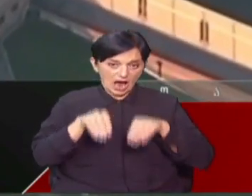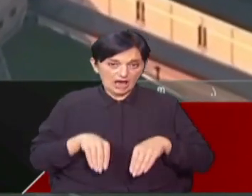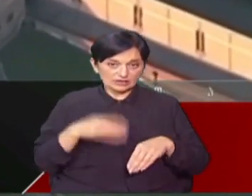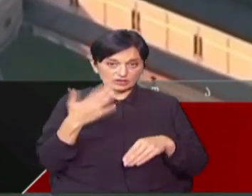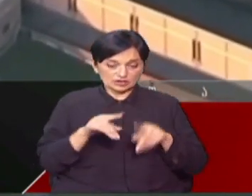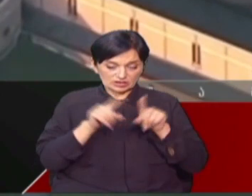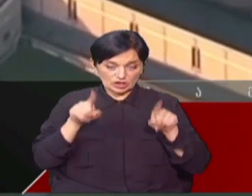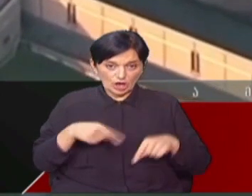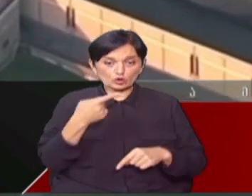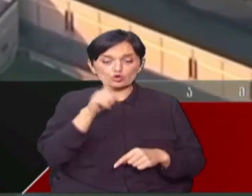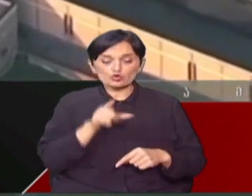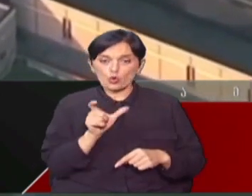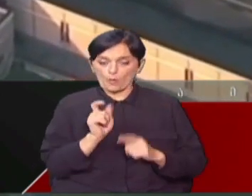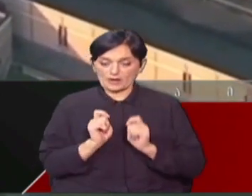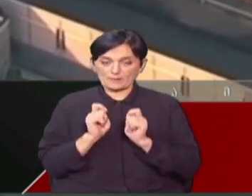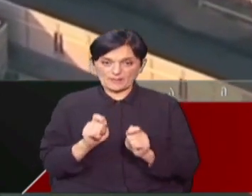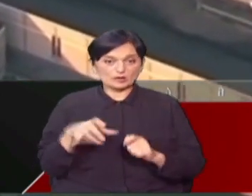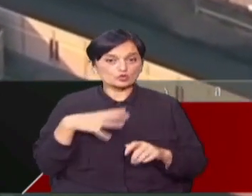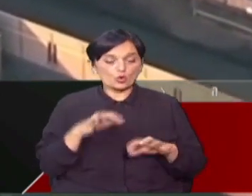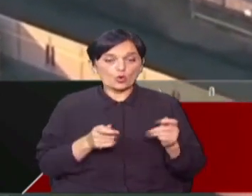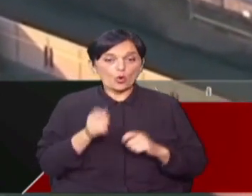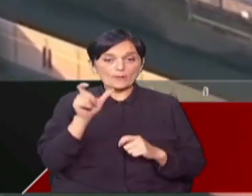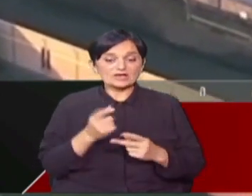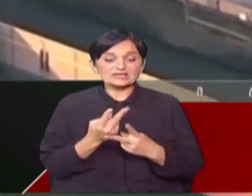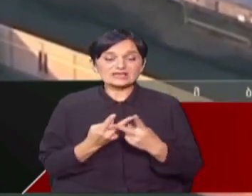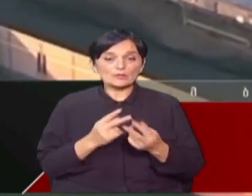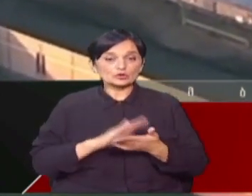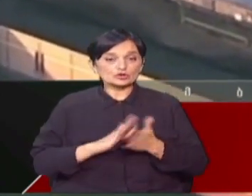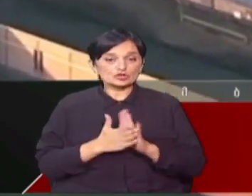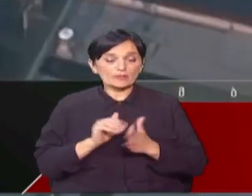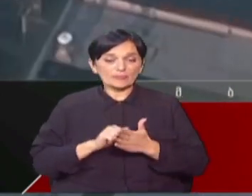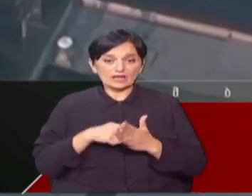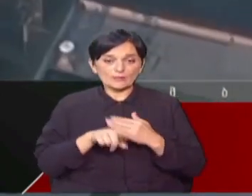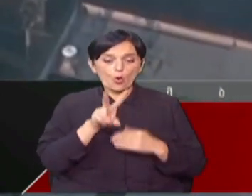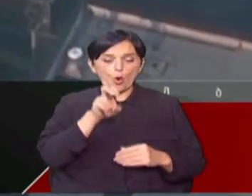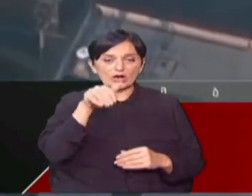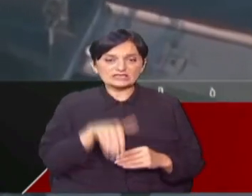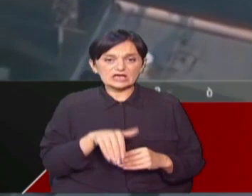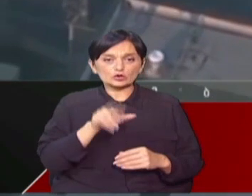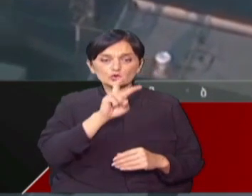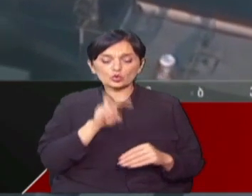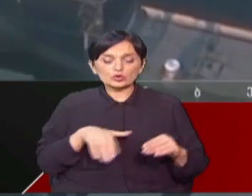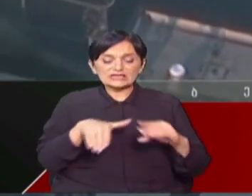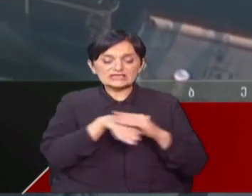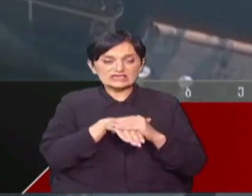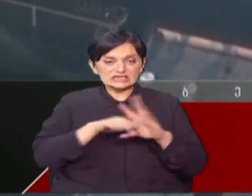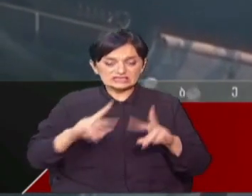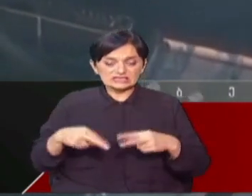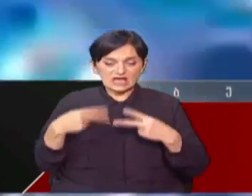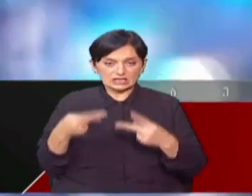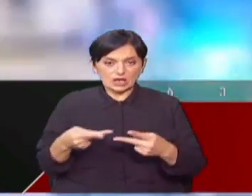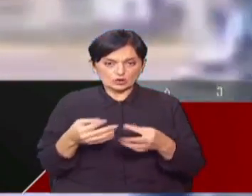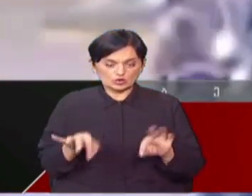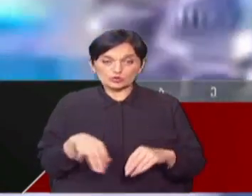ტრამპს პატიმრის ნომერიც მიენიჭა. ყოფილმა პრეზიდენტმა საპატიმროს შეთანხმების საფუძველზე 200,000 დოლარის გირაოს სანაცვლოდ დატოვა.